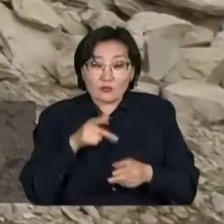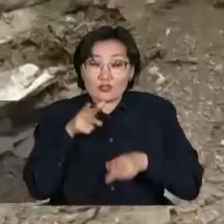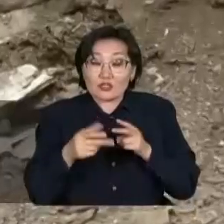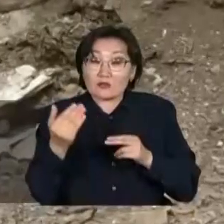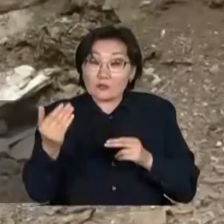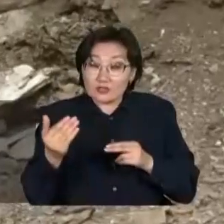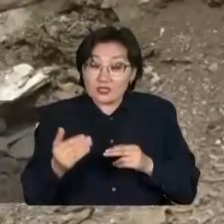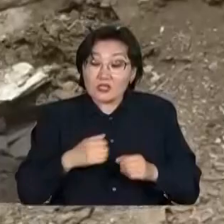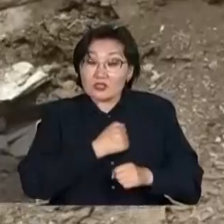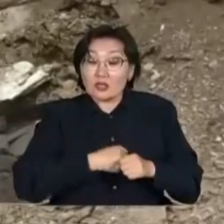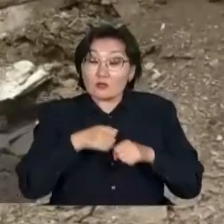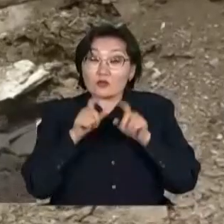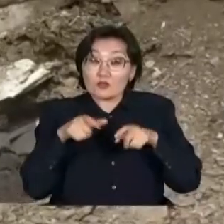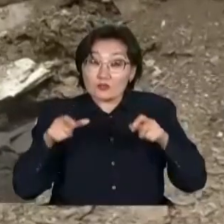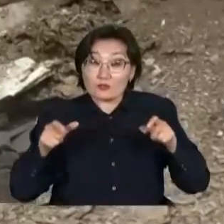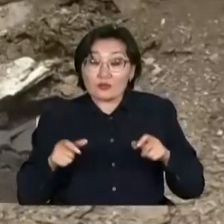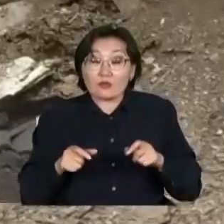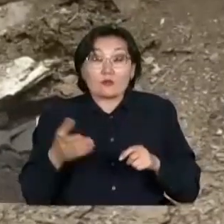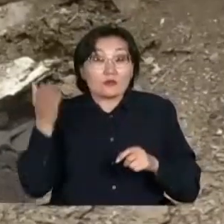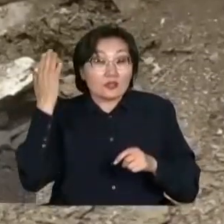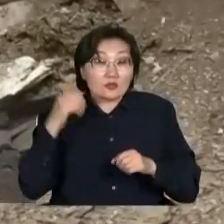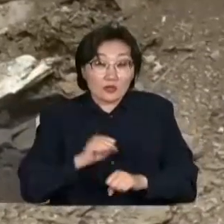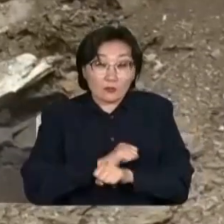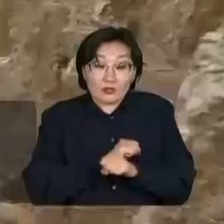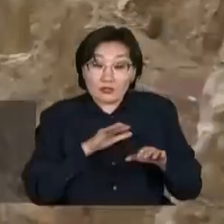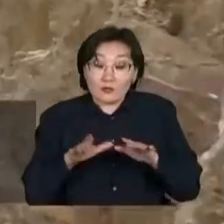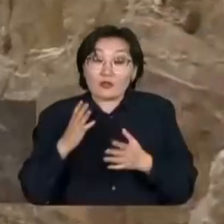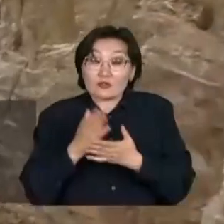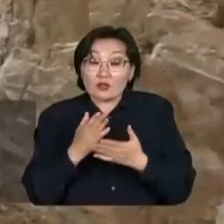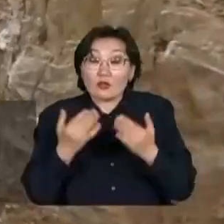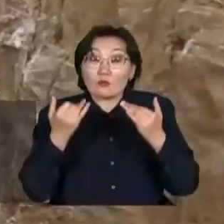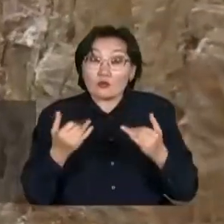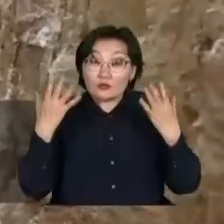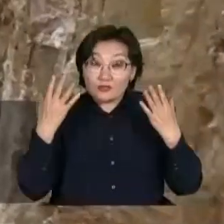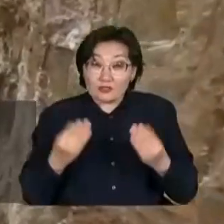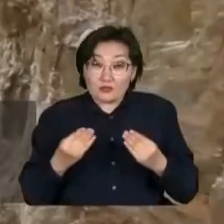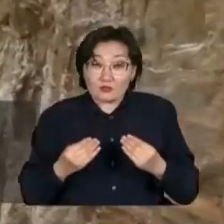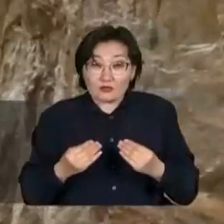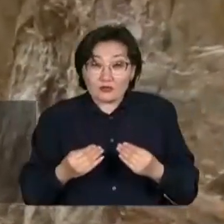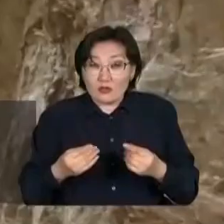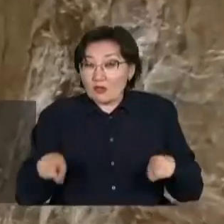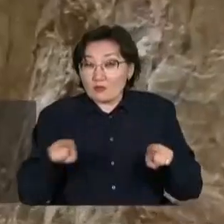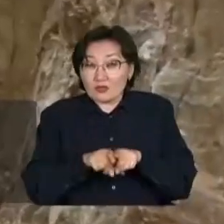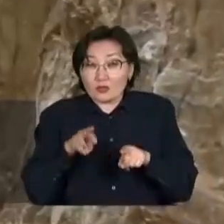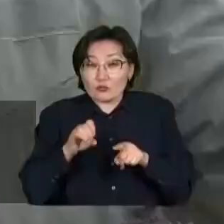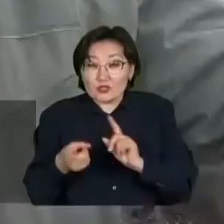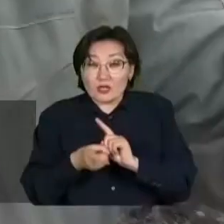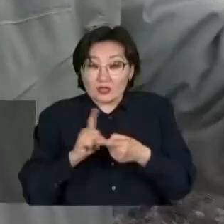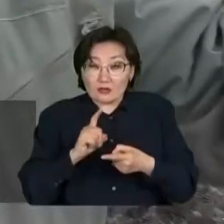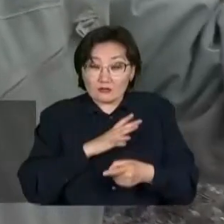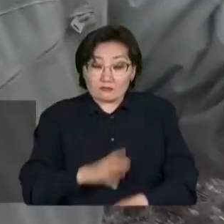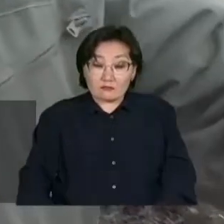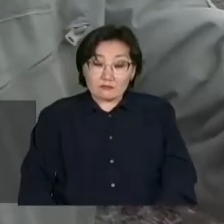олар. Ашынған азаматтар бір кездері демалатын орнымыз болған жерден бүгінде аяқ алып жүру мүмкін емес деп отыр.